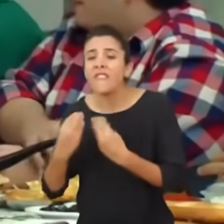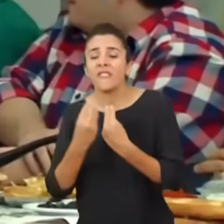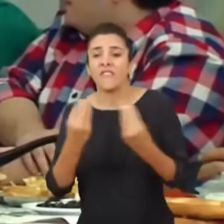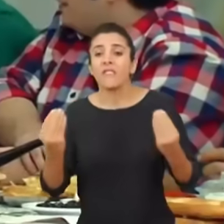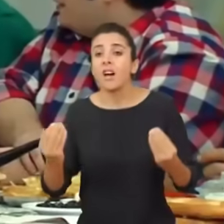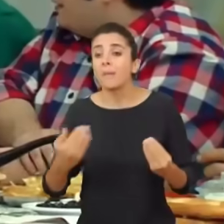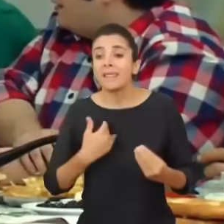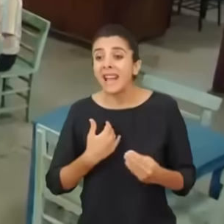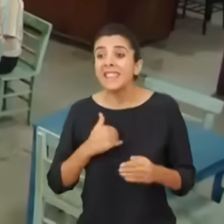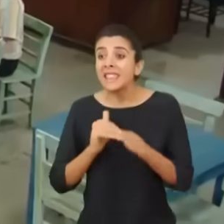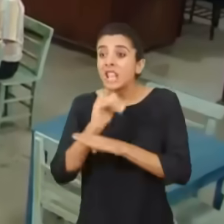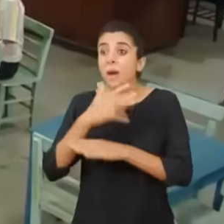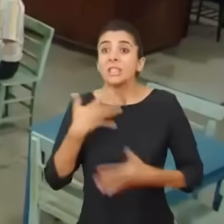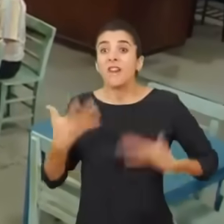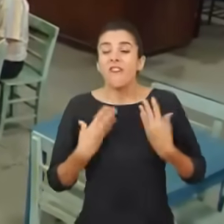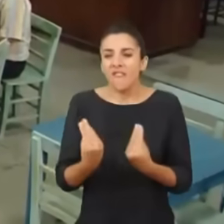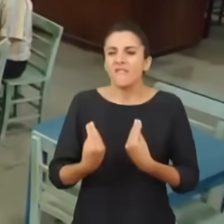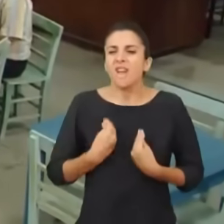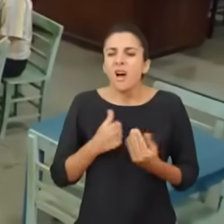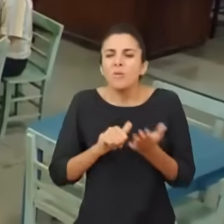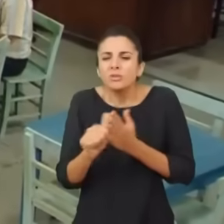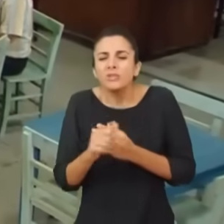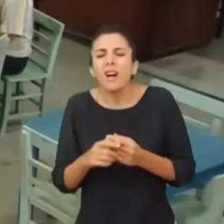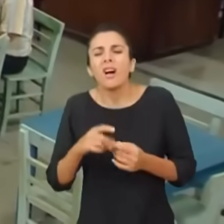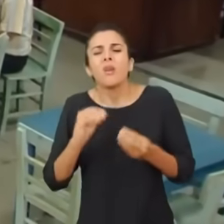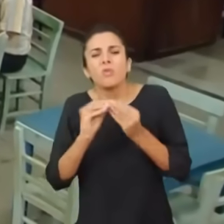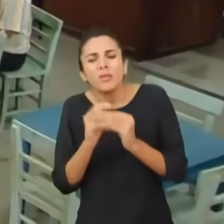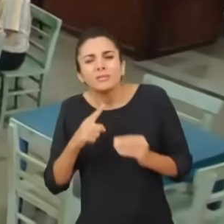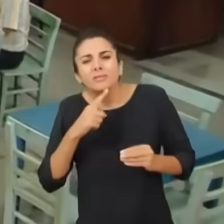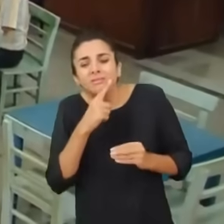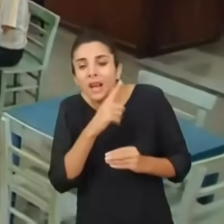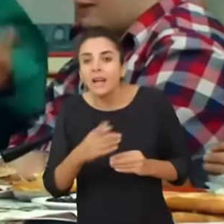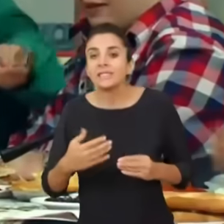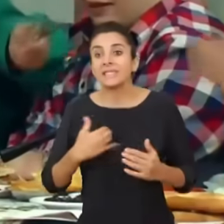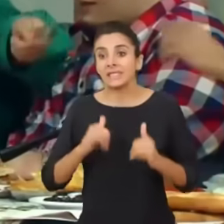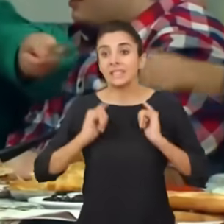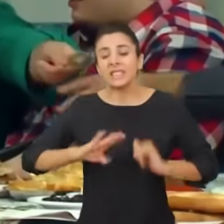ver. Her türlü güçlüğe karşı dayanma gücü ver.